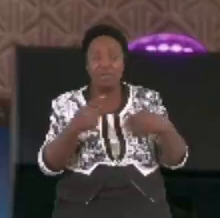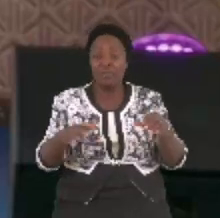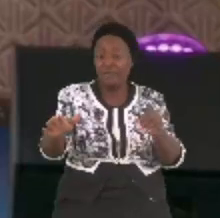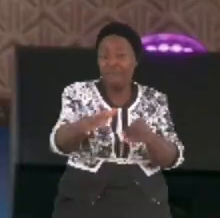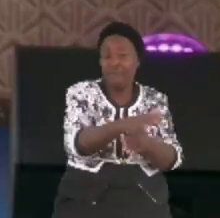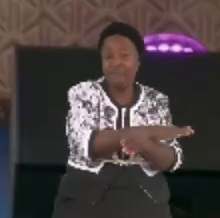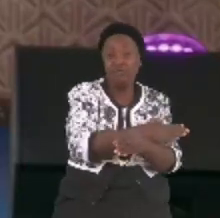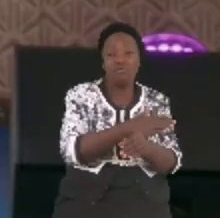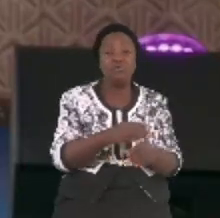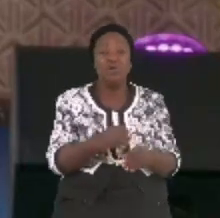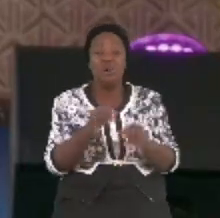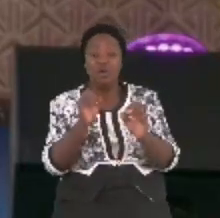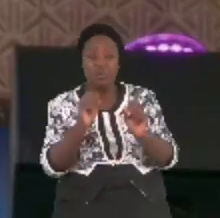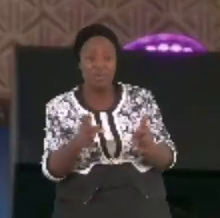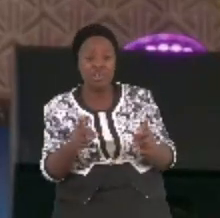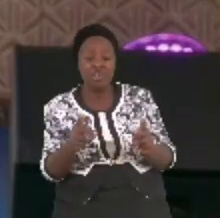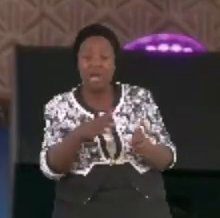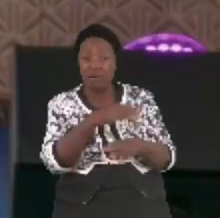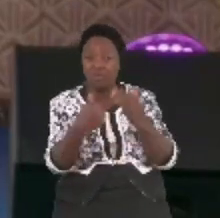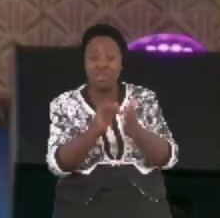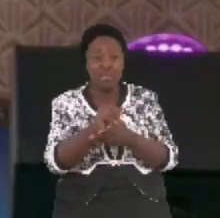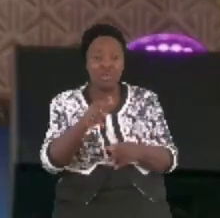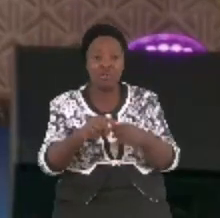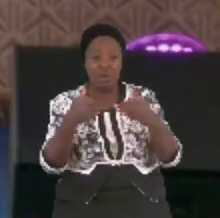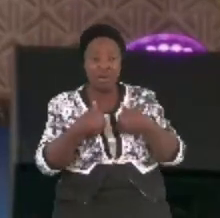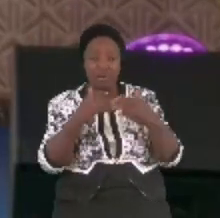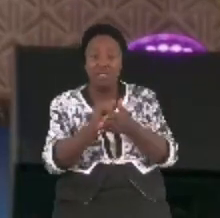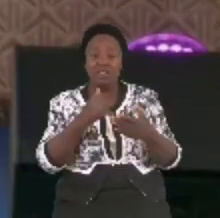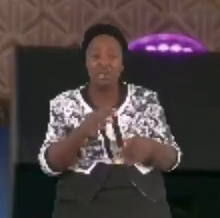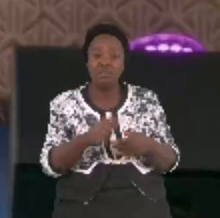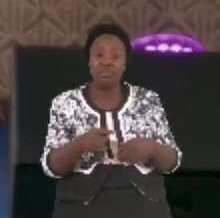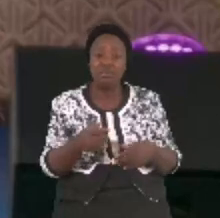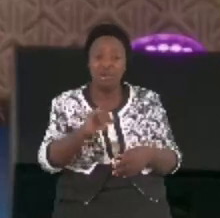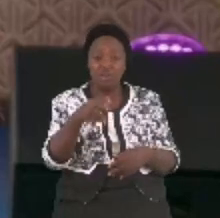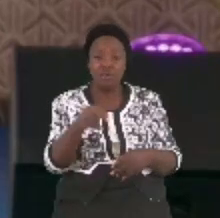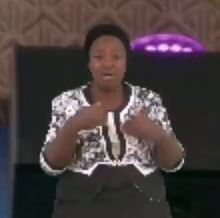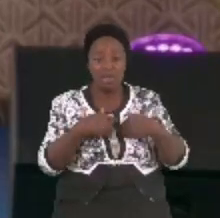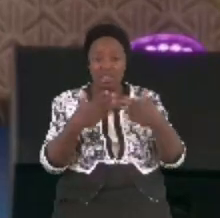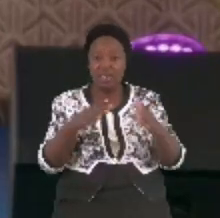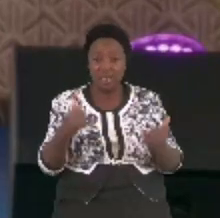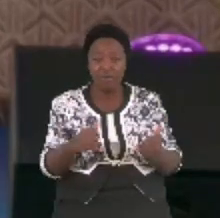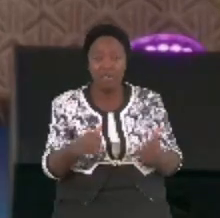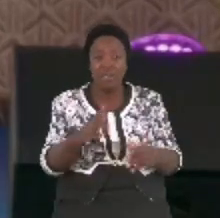Jean était déjà mort. Ça, c'est Actes chapitre 18. Et nous sommes venus donc,